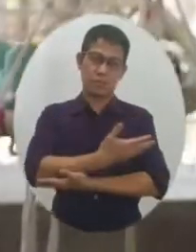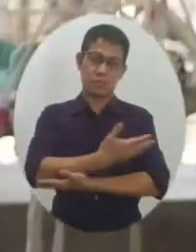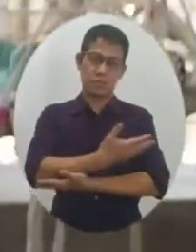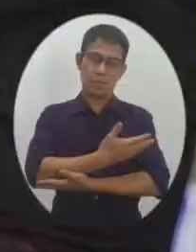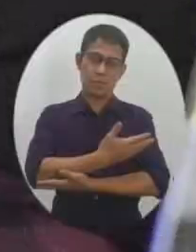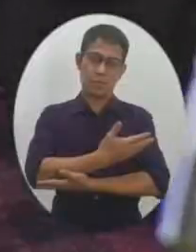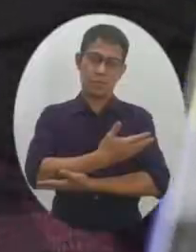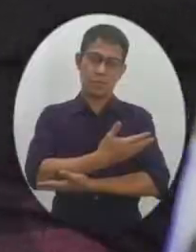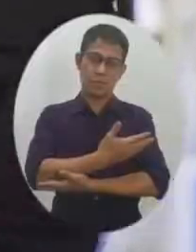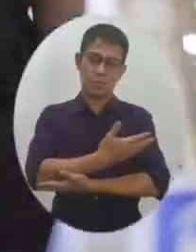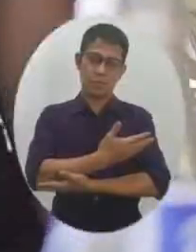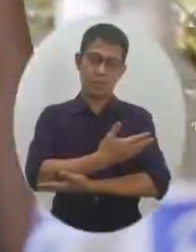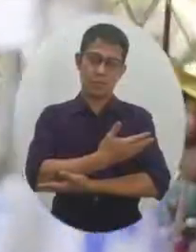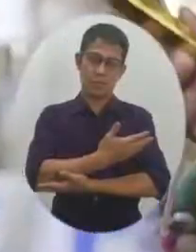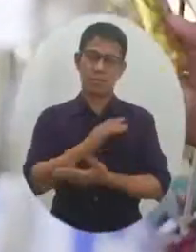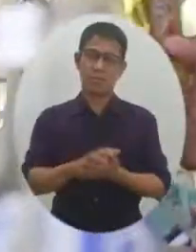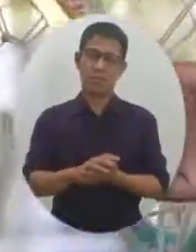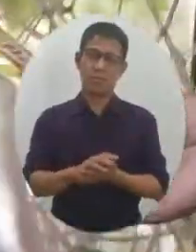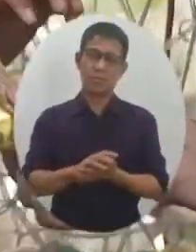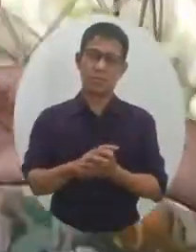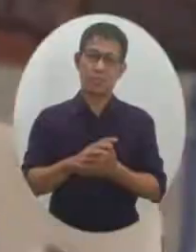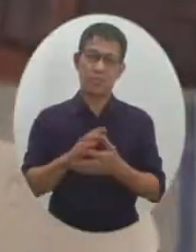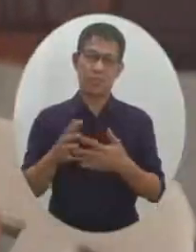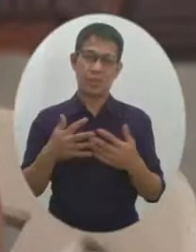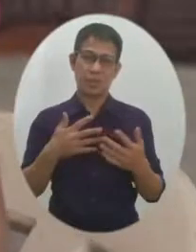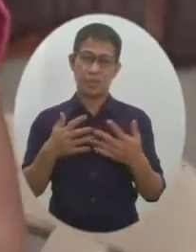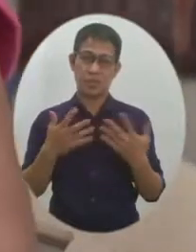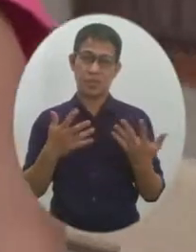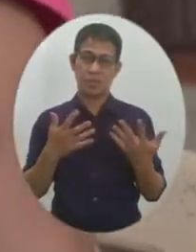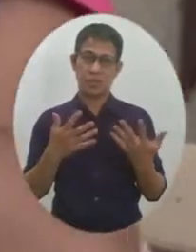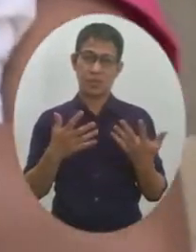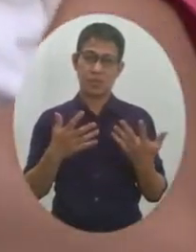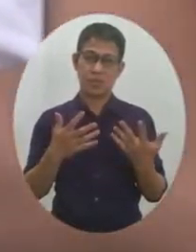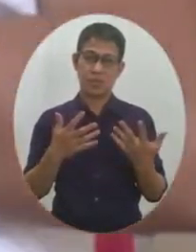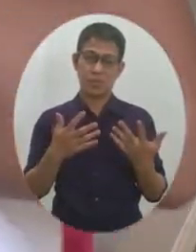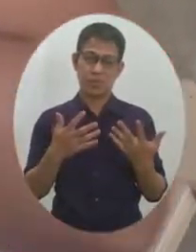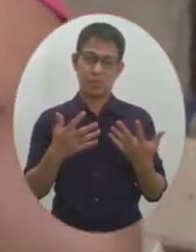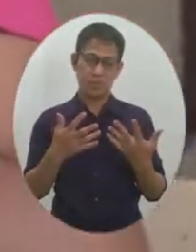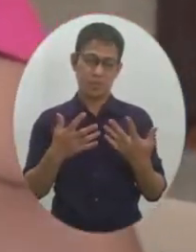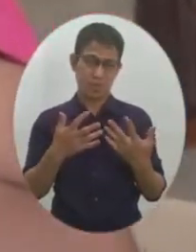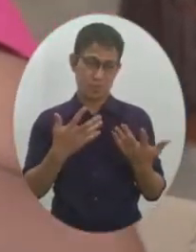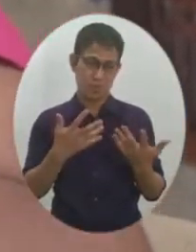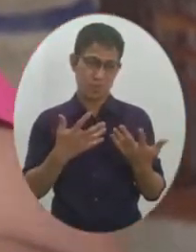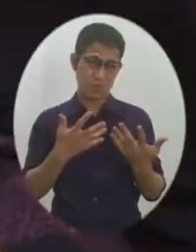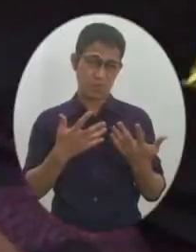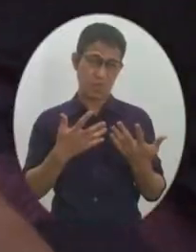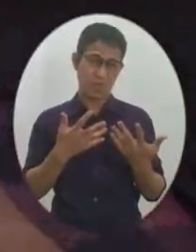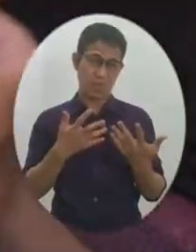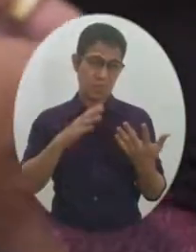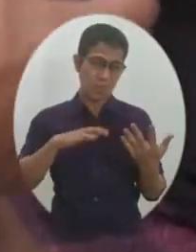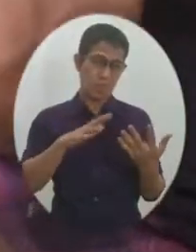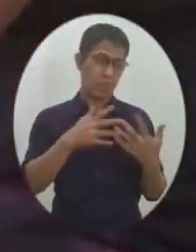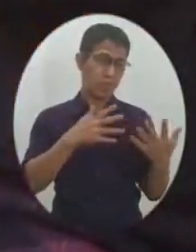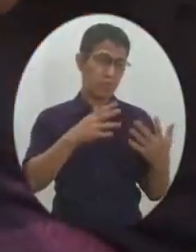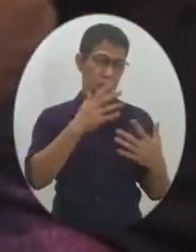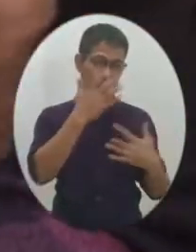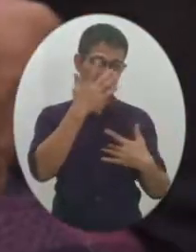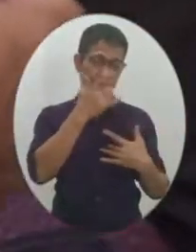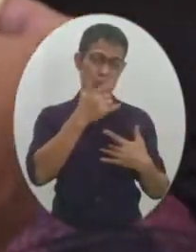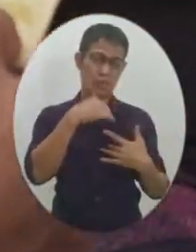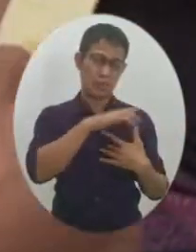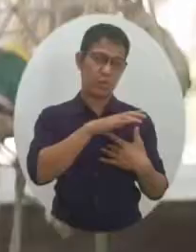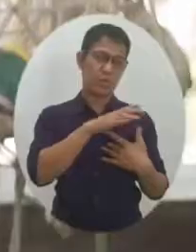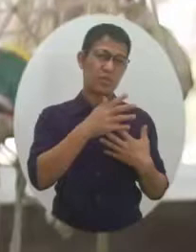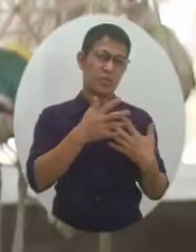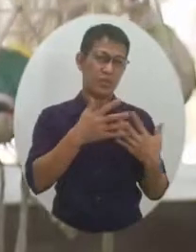rin. Siyempre, kahit ganyan yung kondisyon, hindi naman po porkit ganyan yung kondisyon ng anak ko, hindi na namin kaya mapasaya yung mga